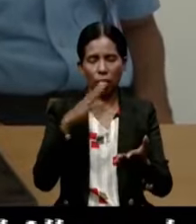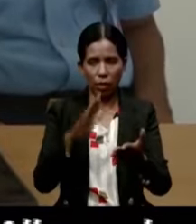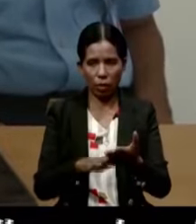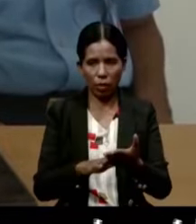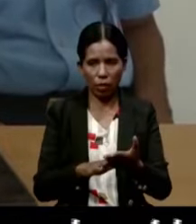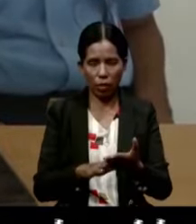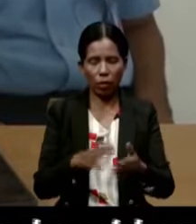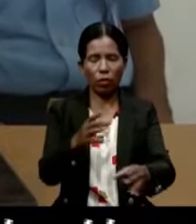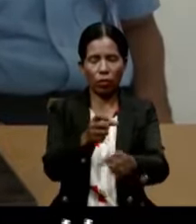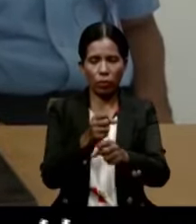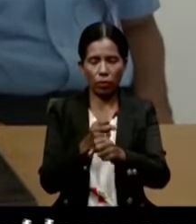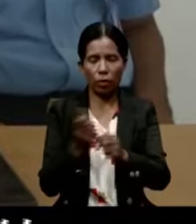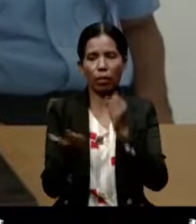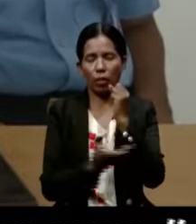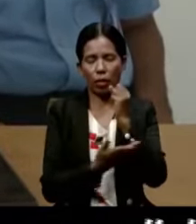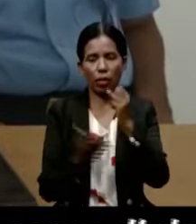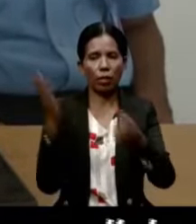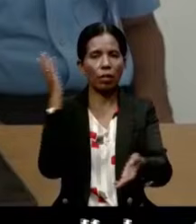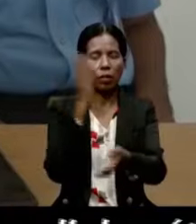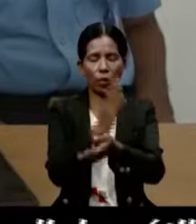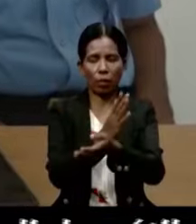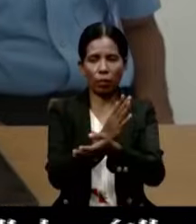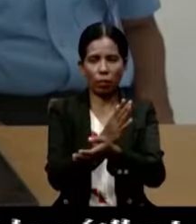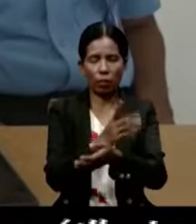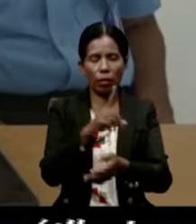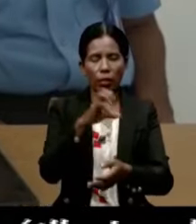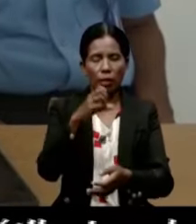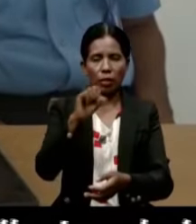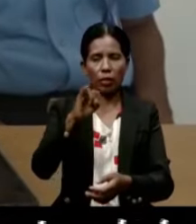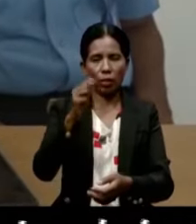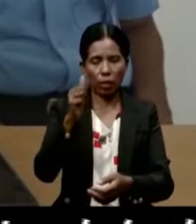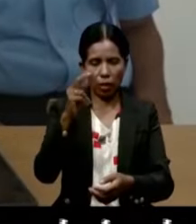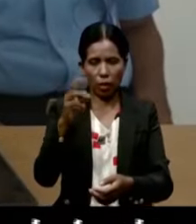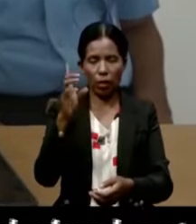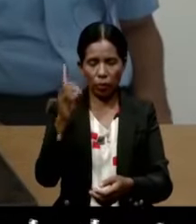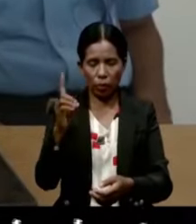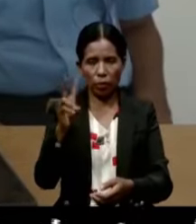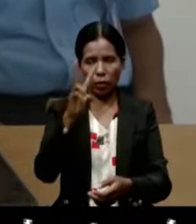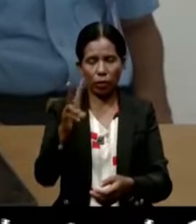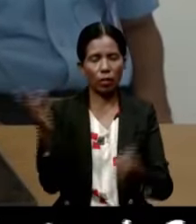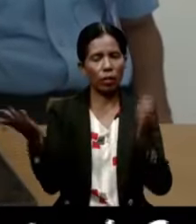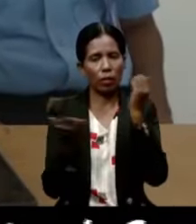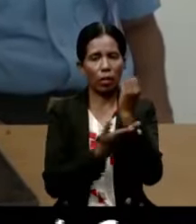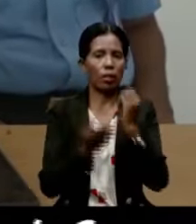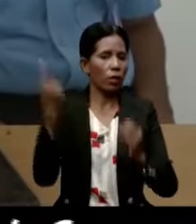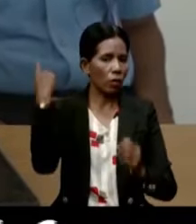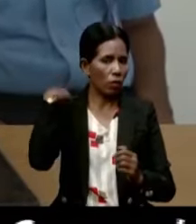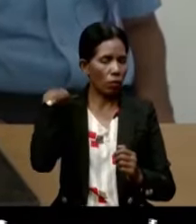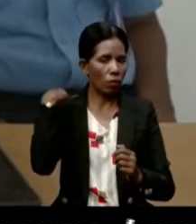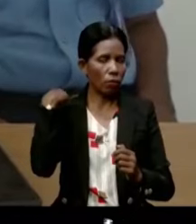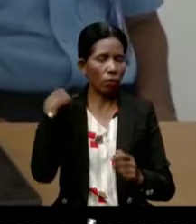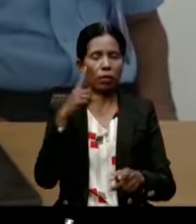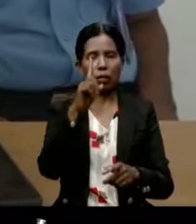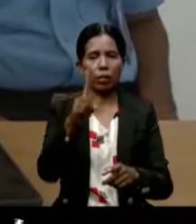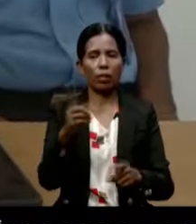suspetu foto katana tabai ha itenia lezaru nain ruah ida taiha kotuklaran i lezaru ida